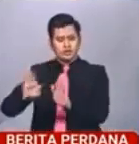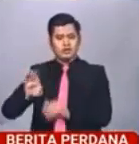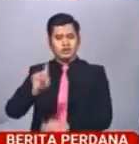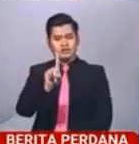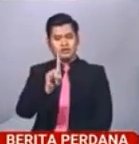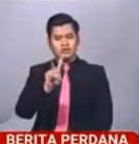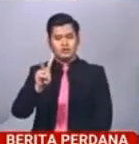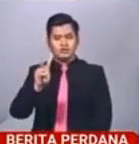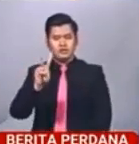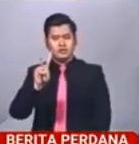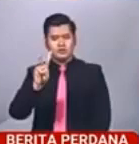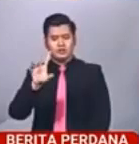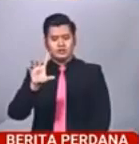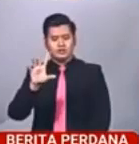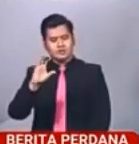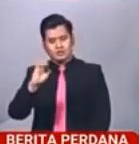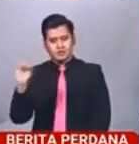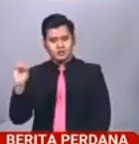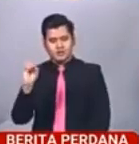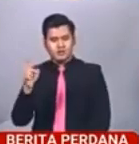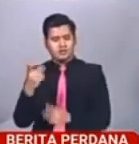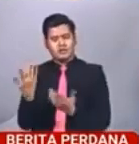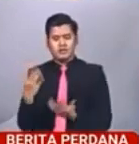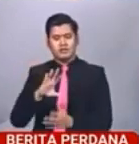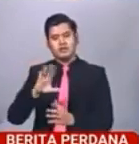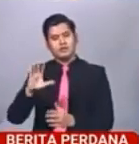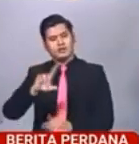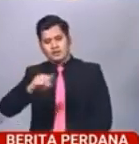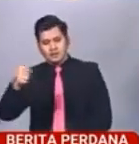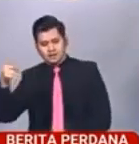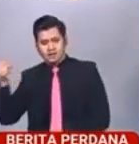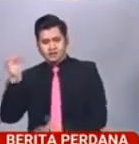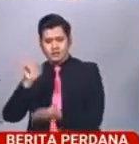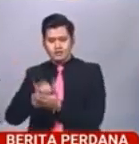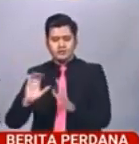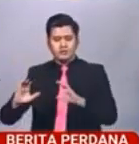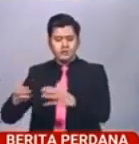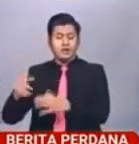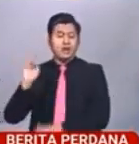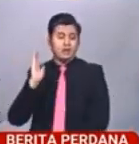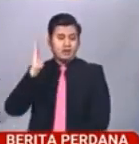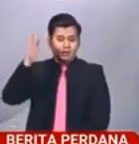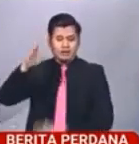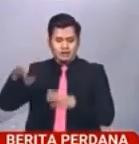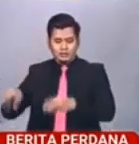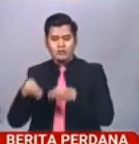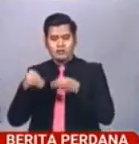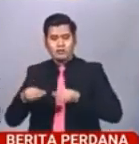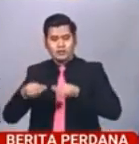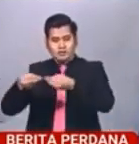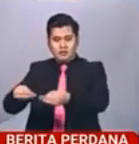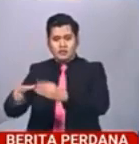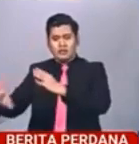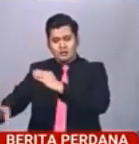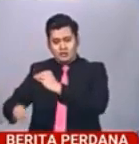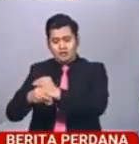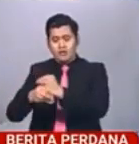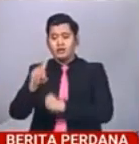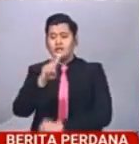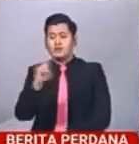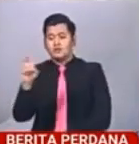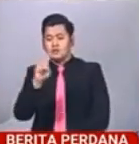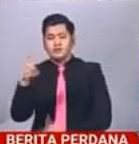tadi daripada kesihatan, yang baki itu akan diberikan insentif tambahan RM200